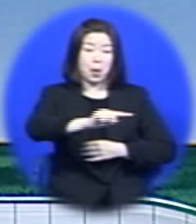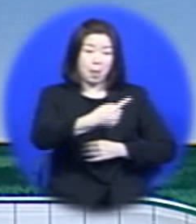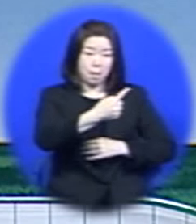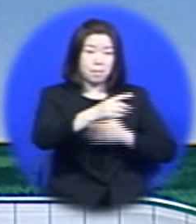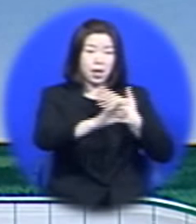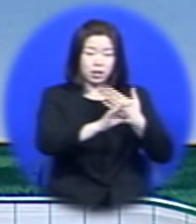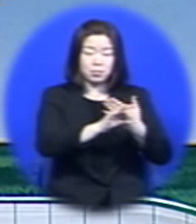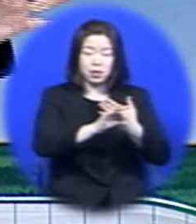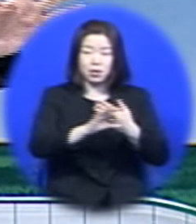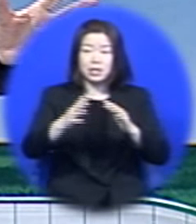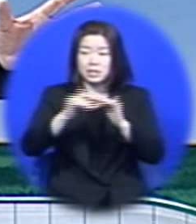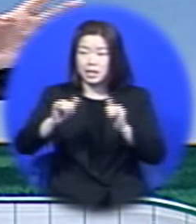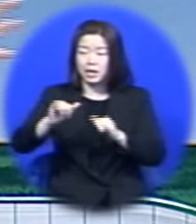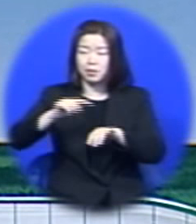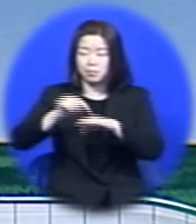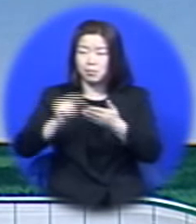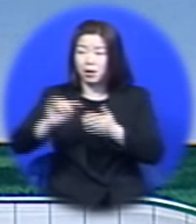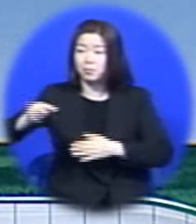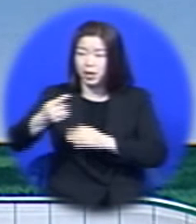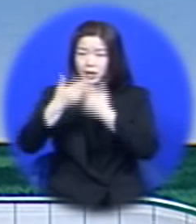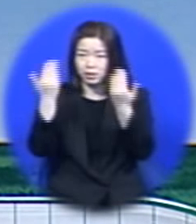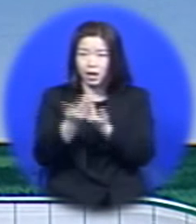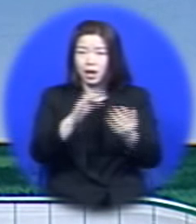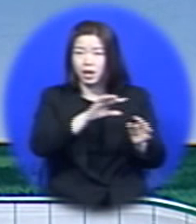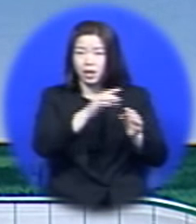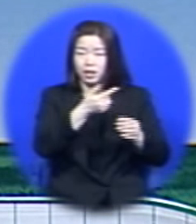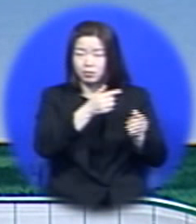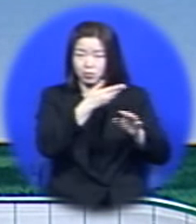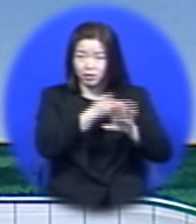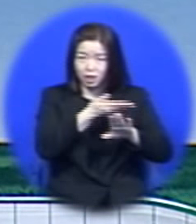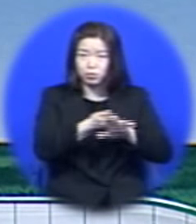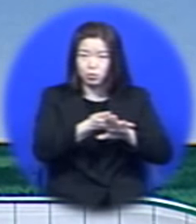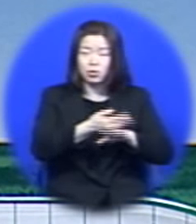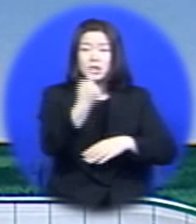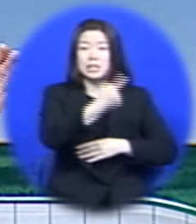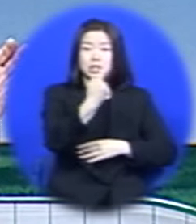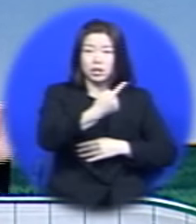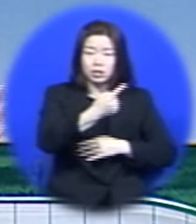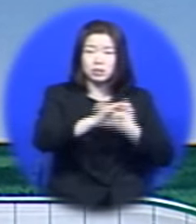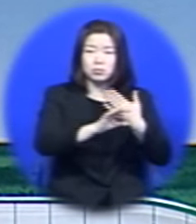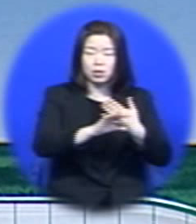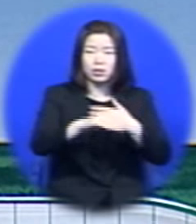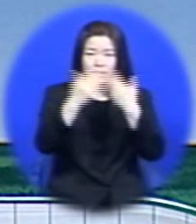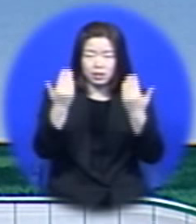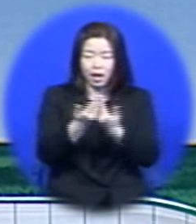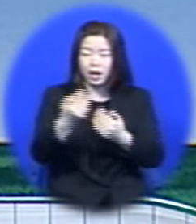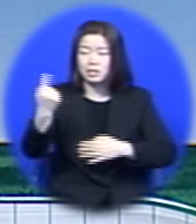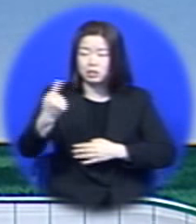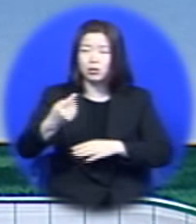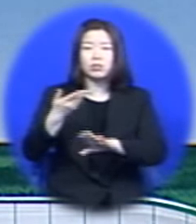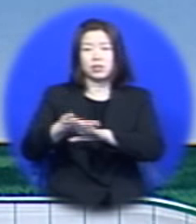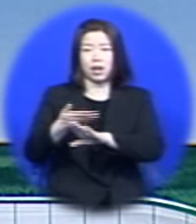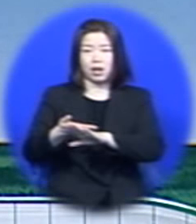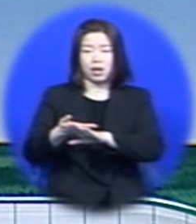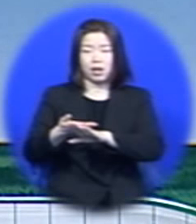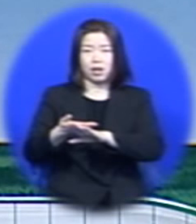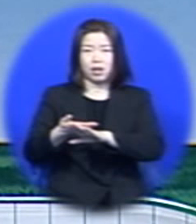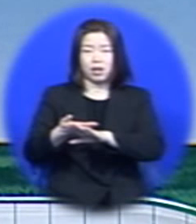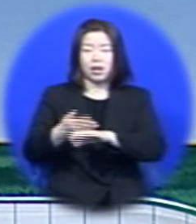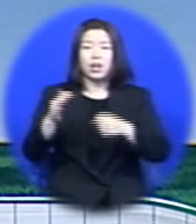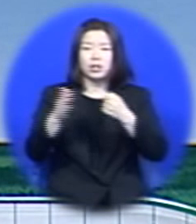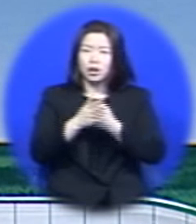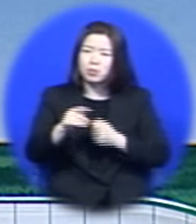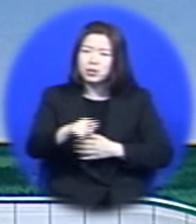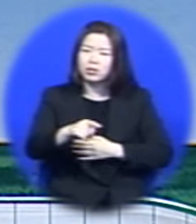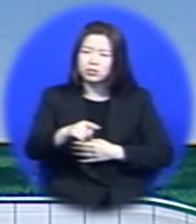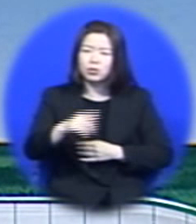백이 다 다르고 천이면 마음이 천이 다 다른데 어떻게 교회가 하나가 될 수 있냐 말이에요. 목사님, 그건 너무